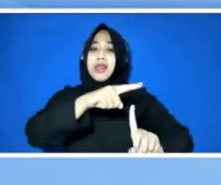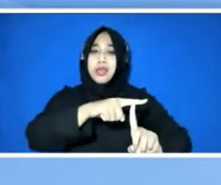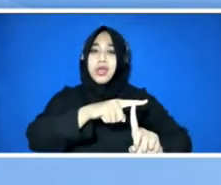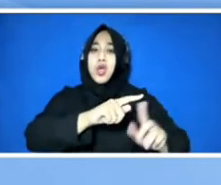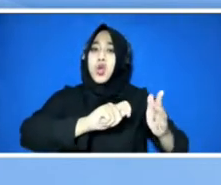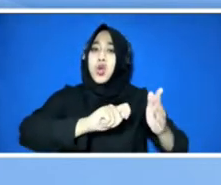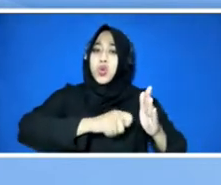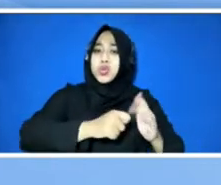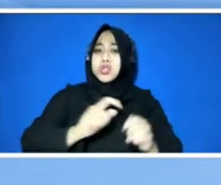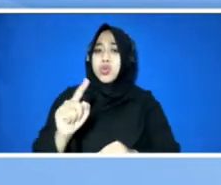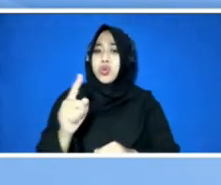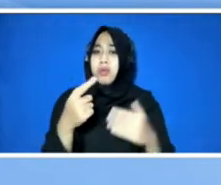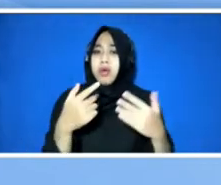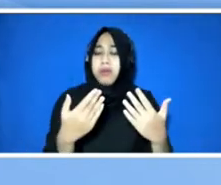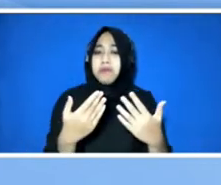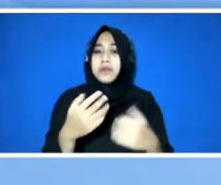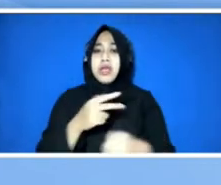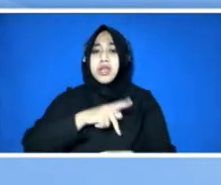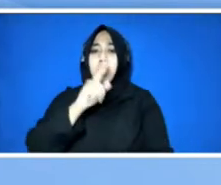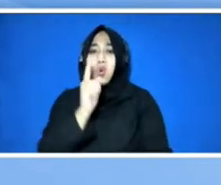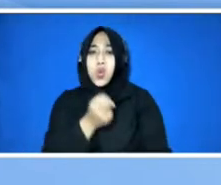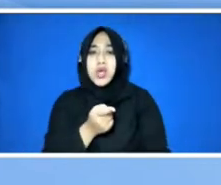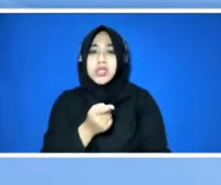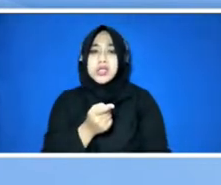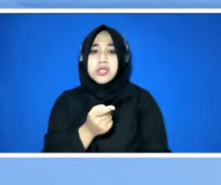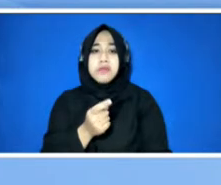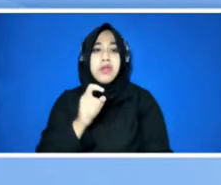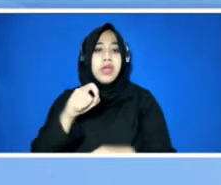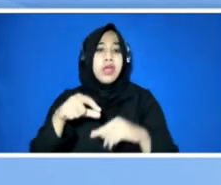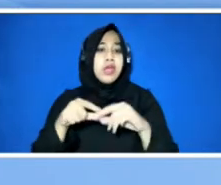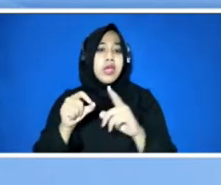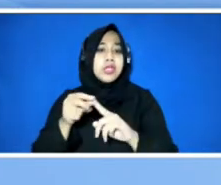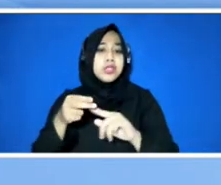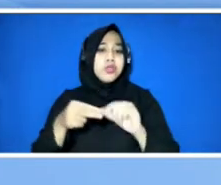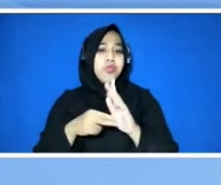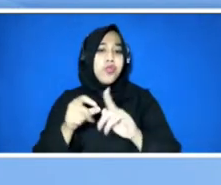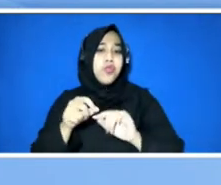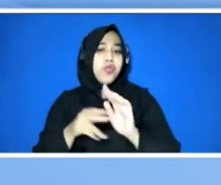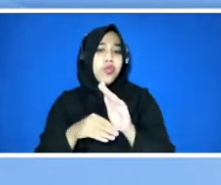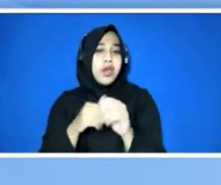kuncinya memang ya kita harus case finding, kemudian